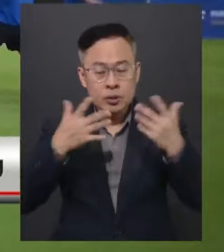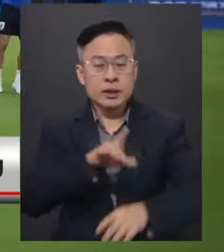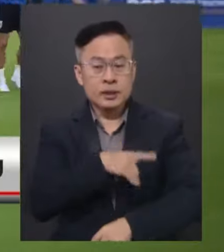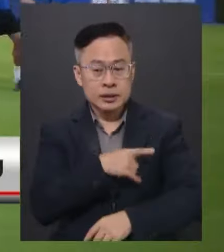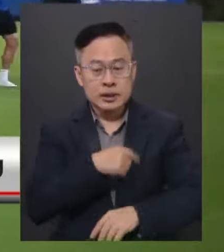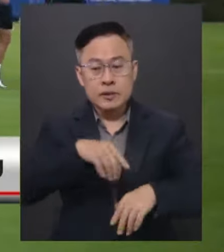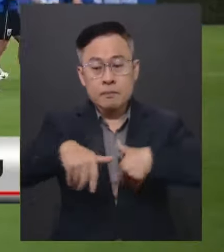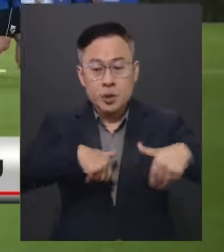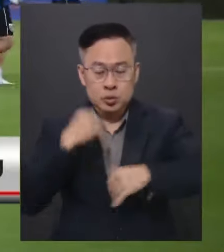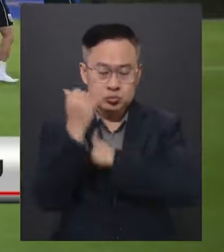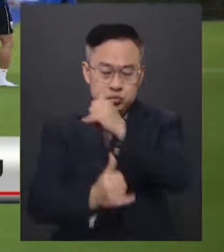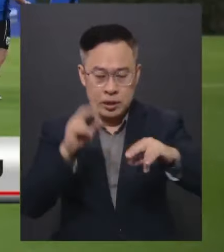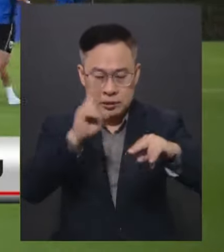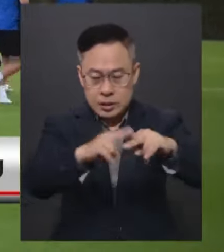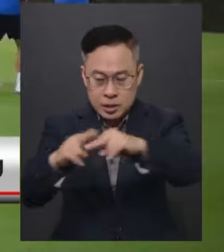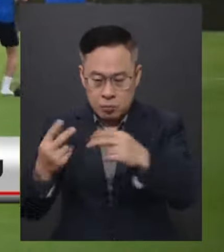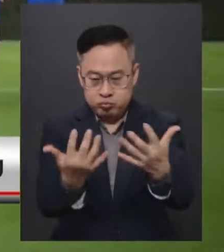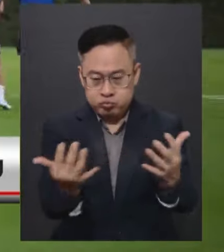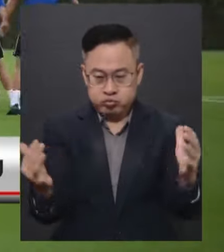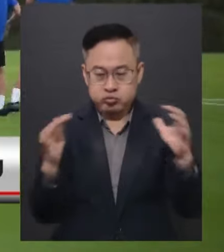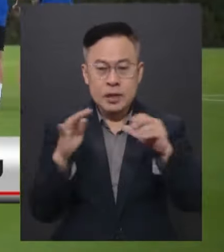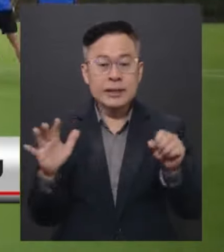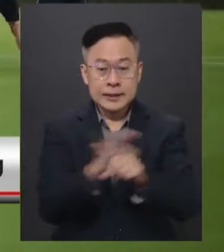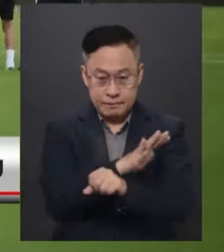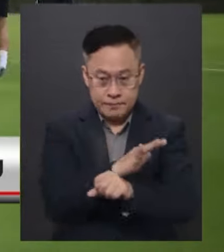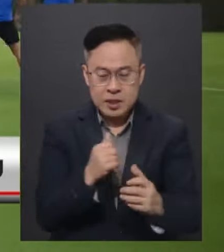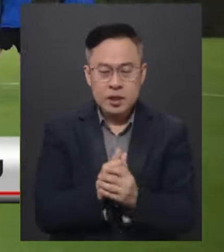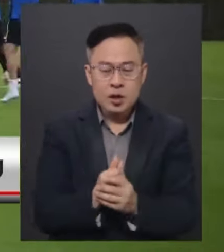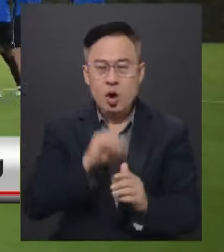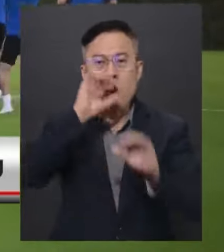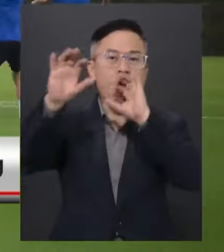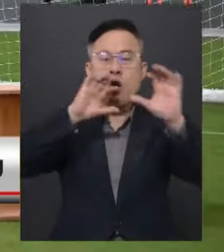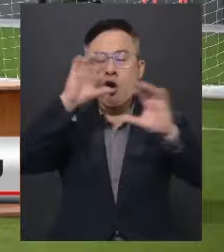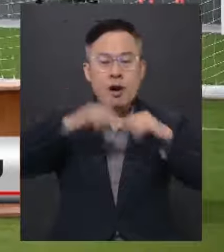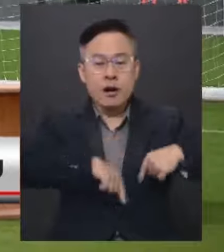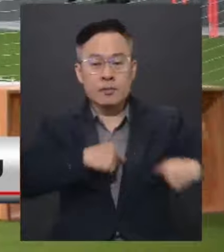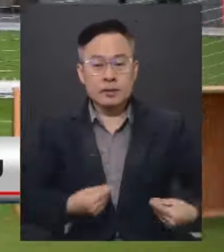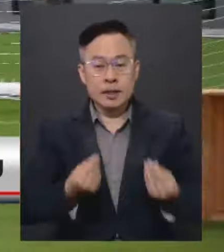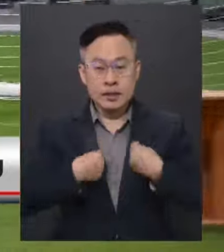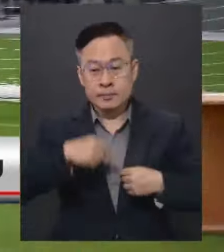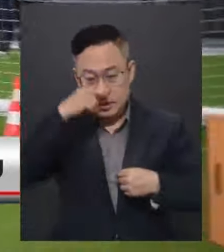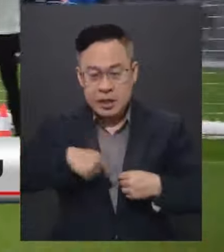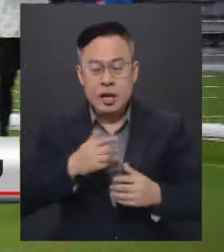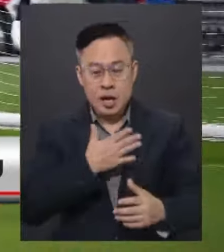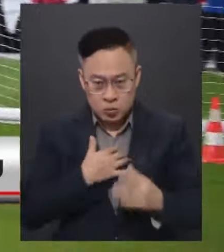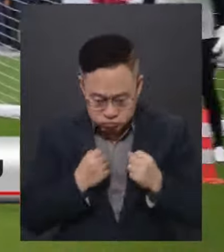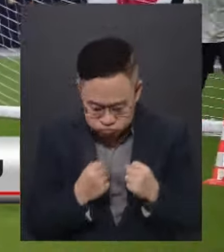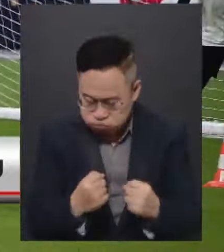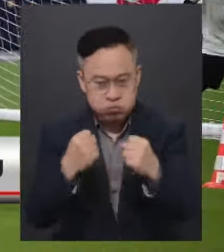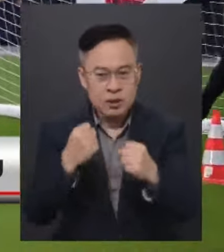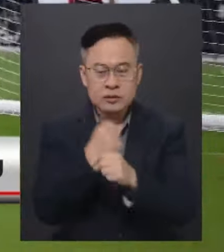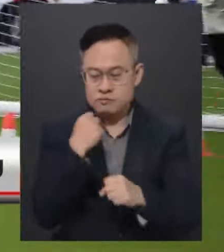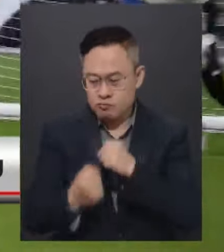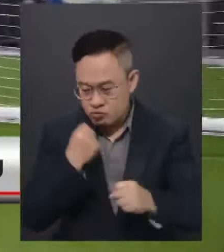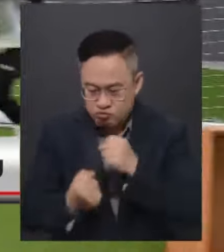อยากจะเห็นแฟนๆน่ะมากันเต็มสนามมาช่วยเชียร์มากดดันเกาหลีกันเยอะๆพวกเราจะจะทำกันอย่างเต็มที่วิ่งสู้ฟัดเหมือนเดิม